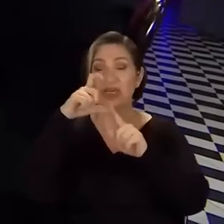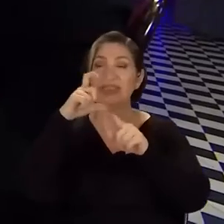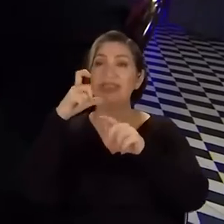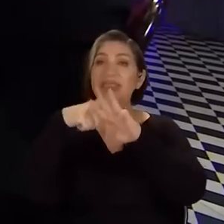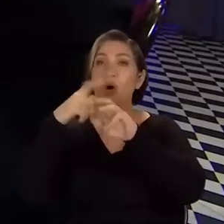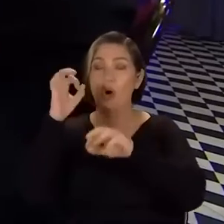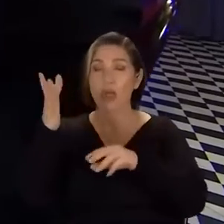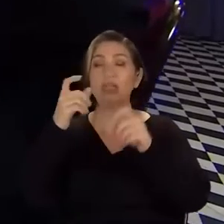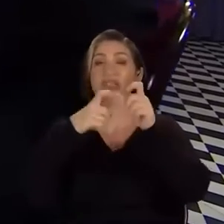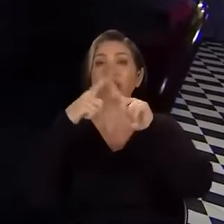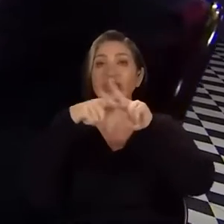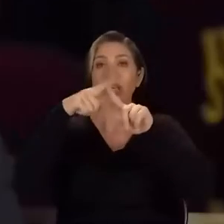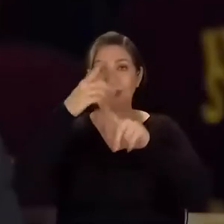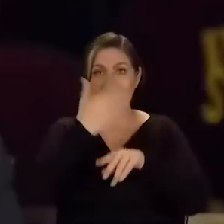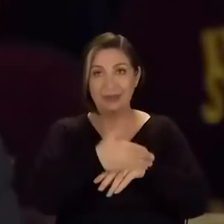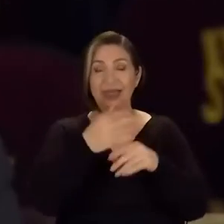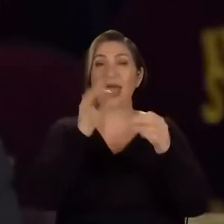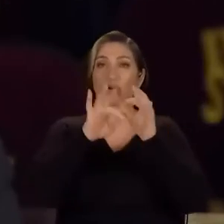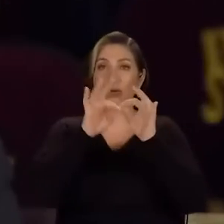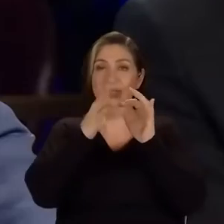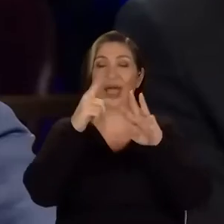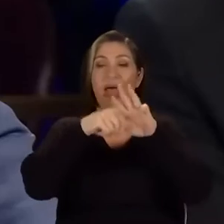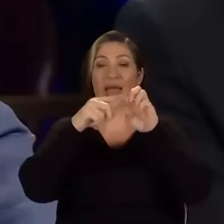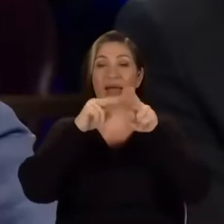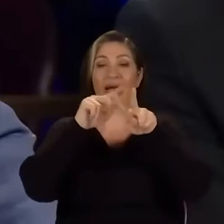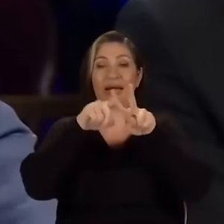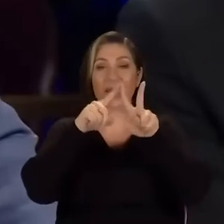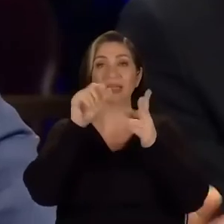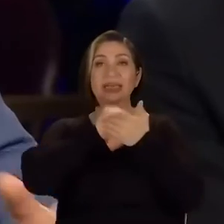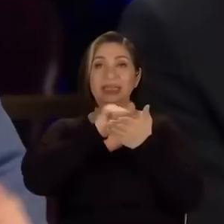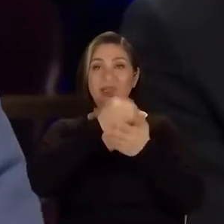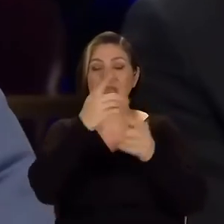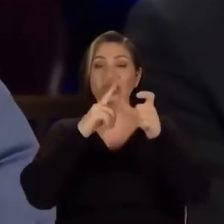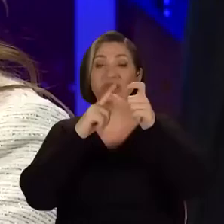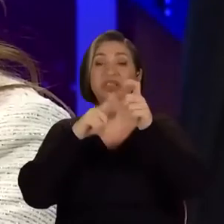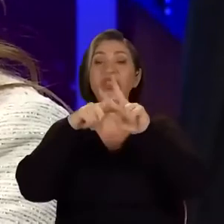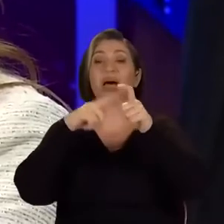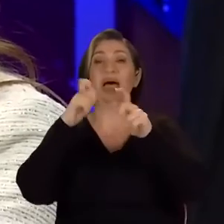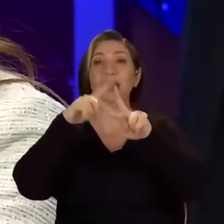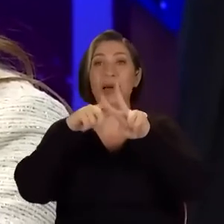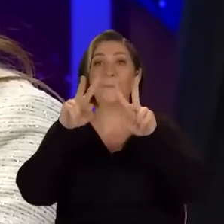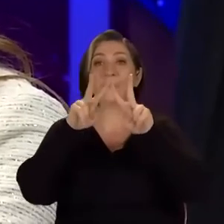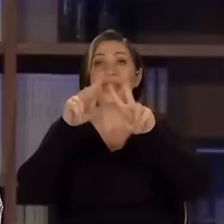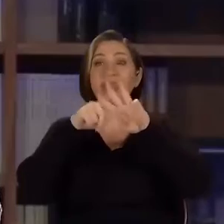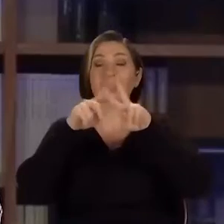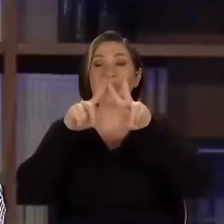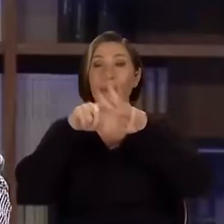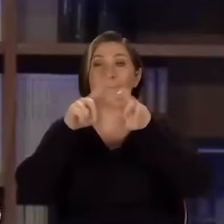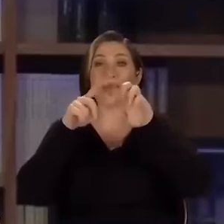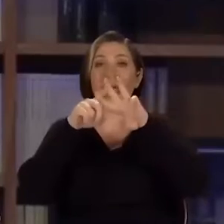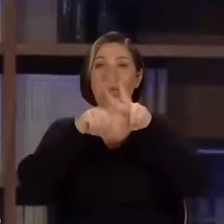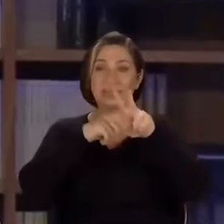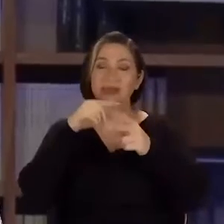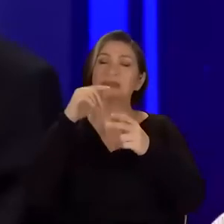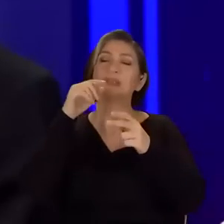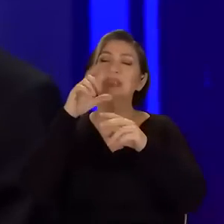Şant Manukyan, ekonomist, global stratejist, Erkan Öz gazeteci, yazar, Çağla Gül, Şen Kardeş, CEO'su. Bugün